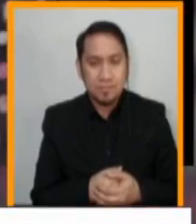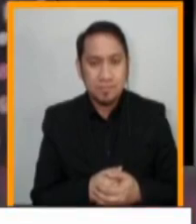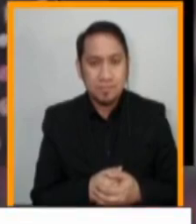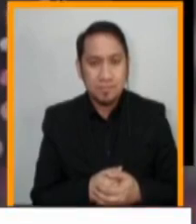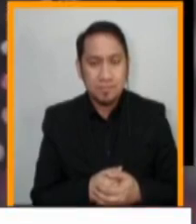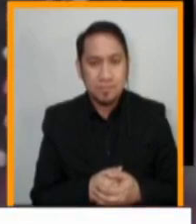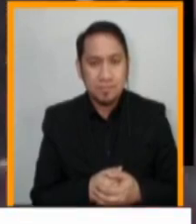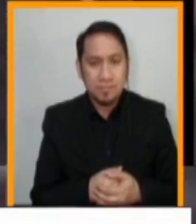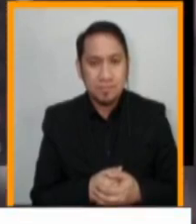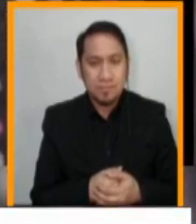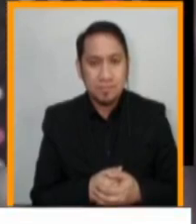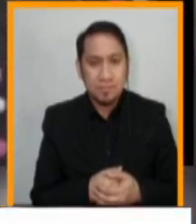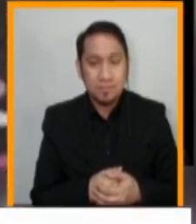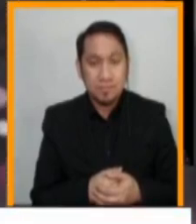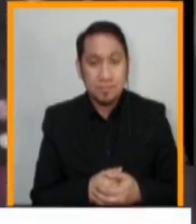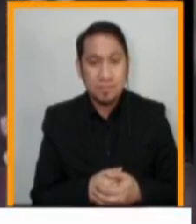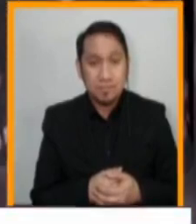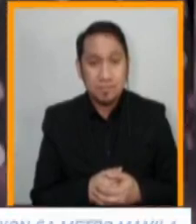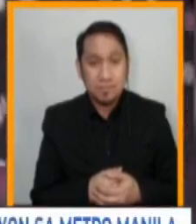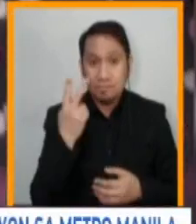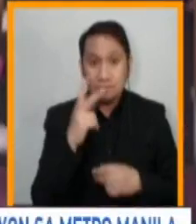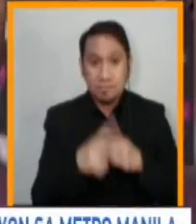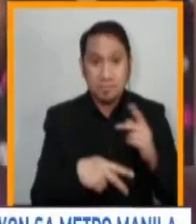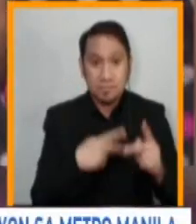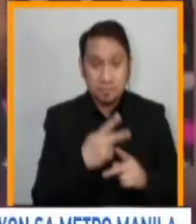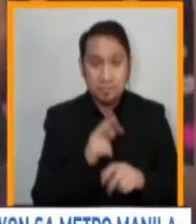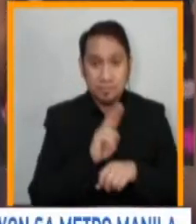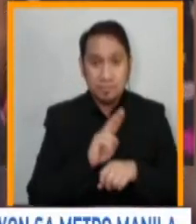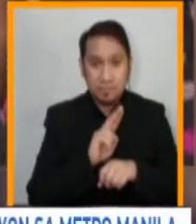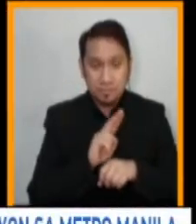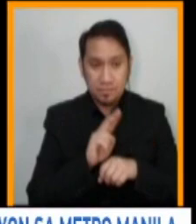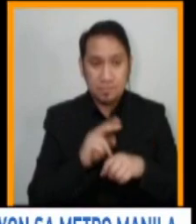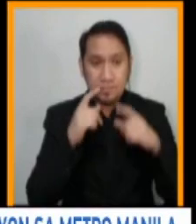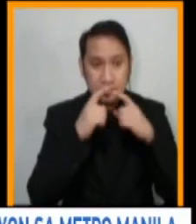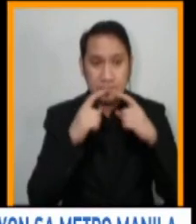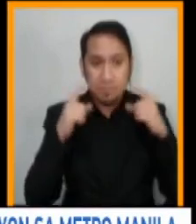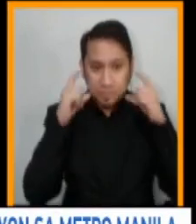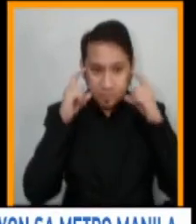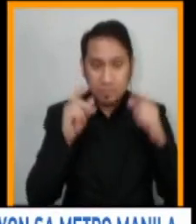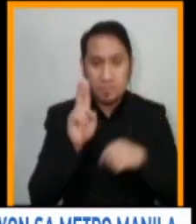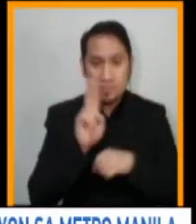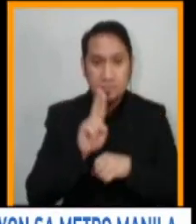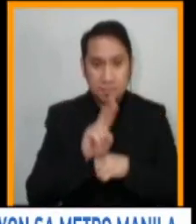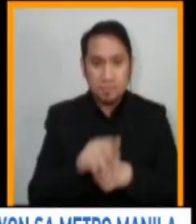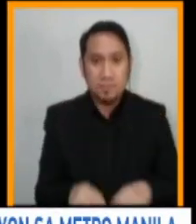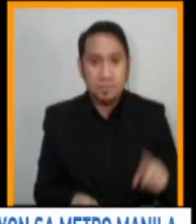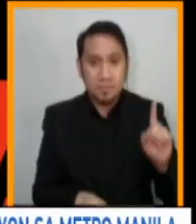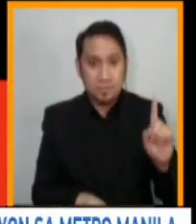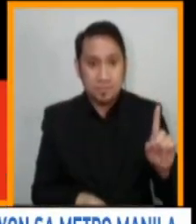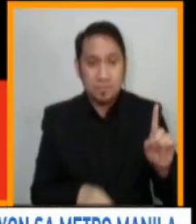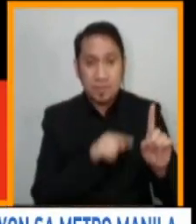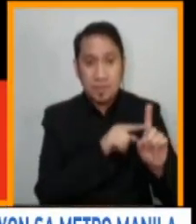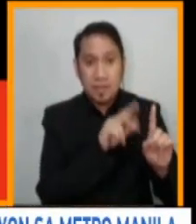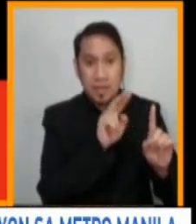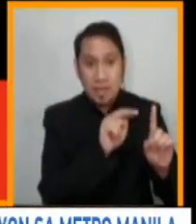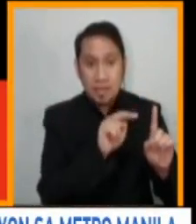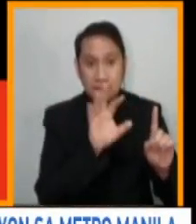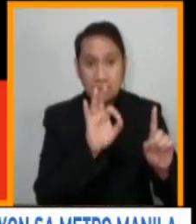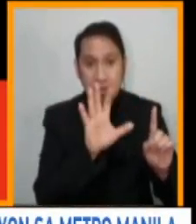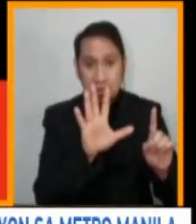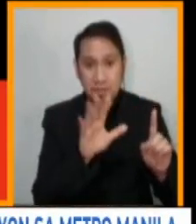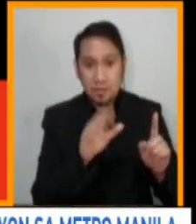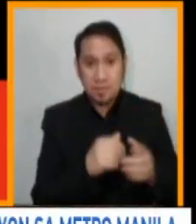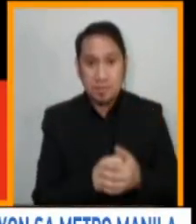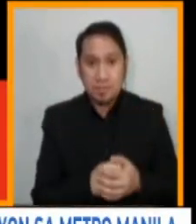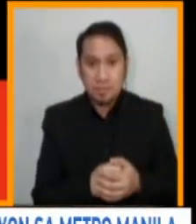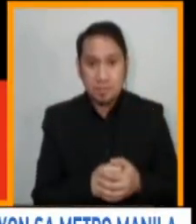Dalawang klase ng face mask ang madalas gamitin ngayong COVID-19 pandemic. Isa rito ang N95 o FFP2 face mask na may